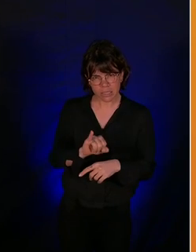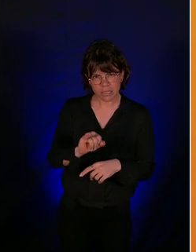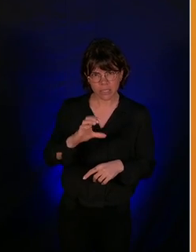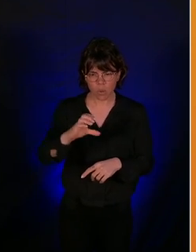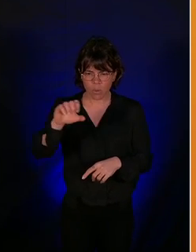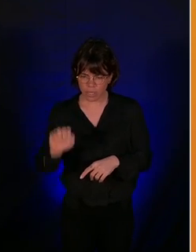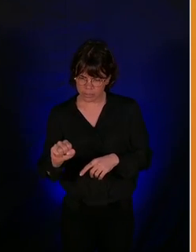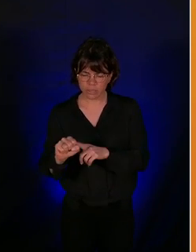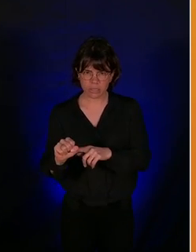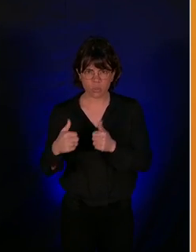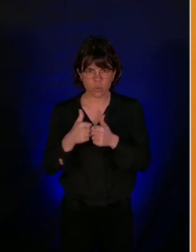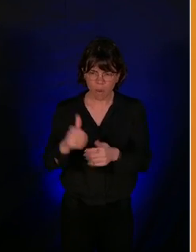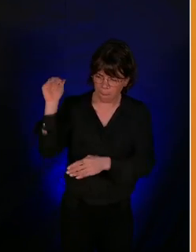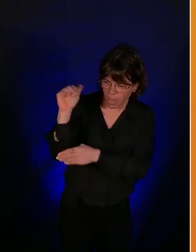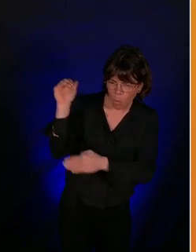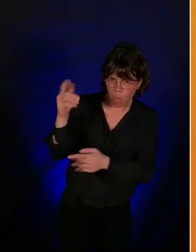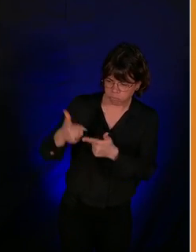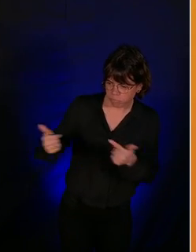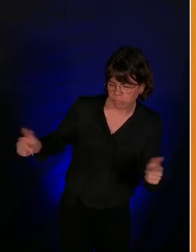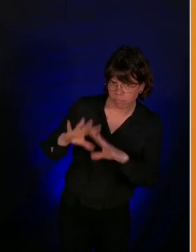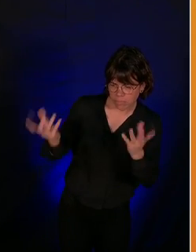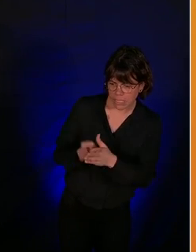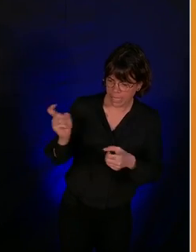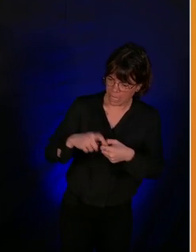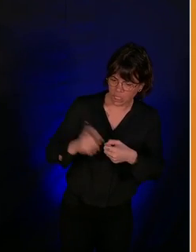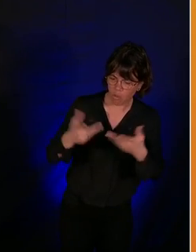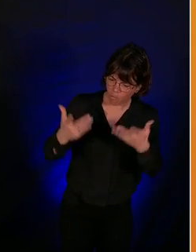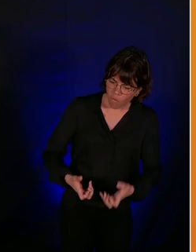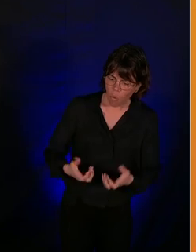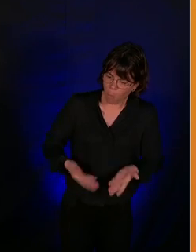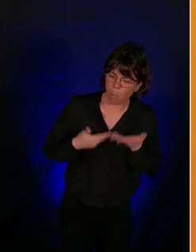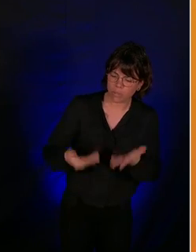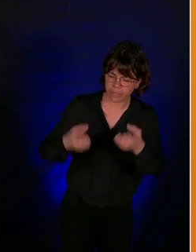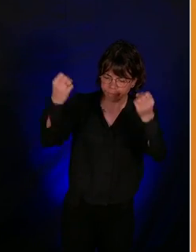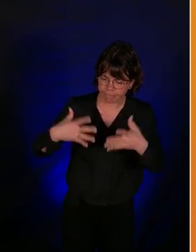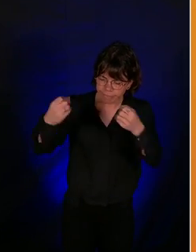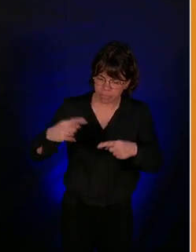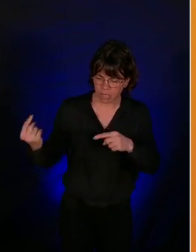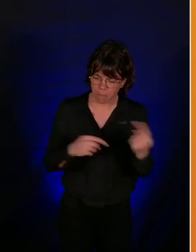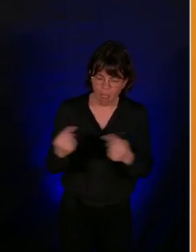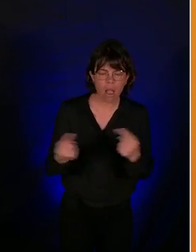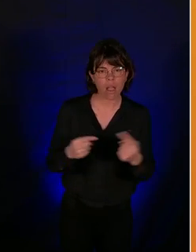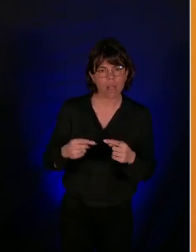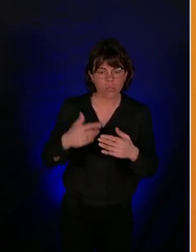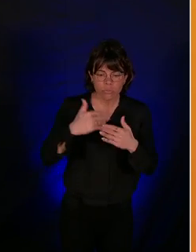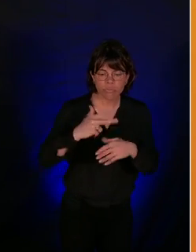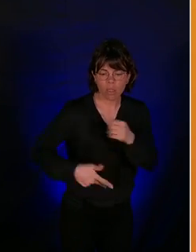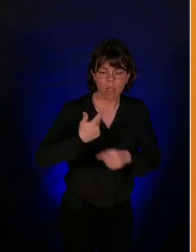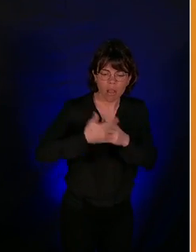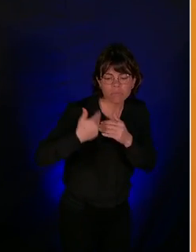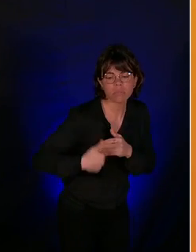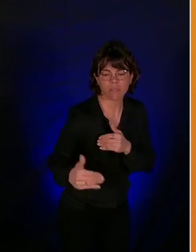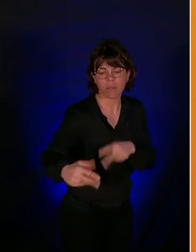avec les intérêts patronaux internationaux la CGT s'engage à organiser des débats en son sein durant 3 années à venir qui nous